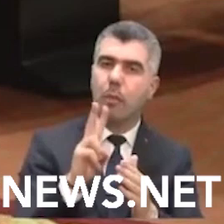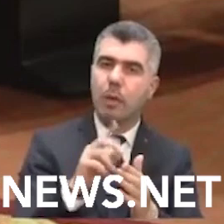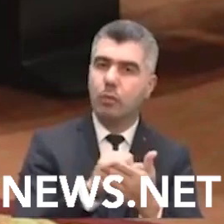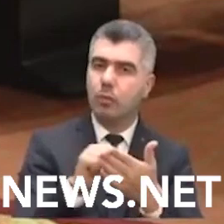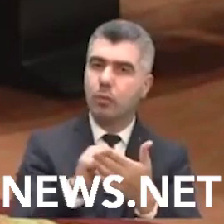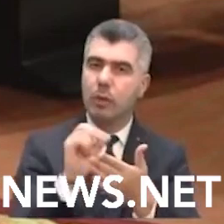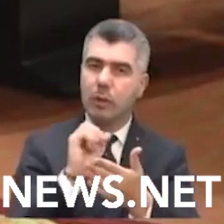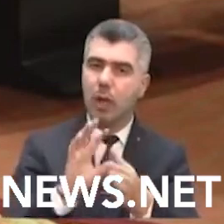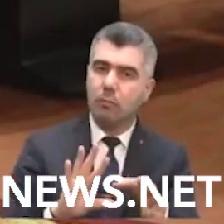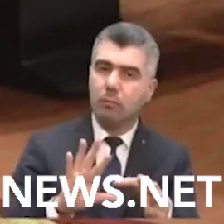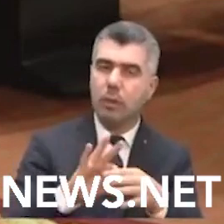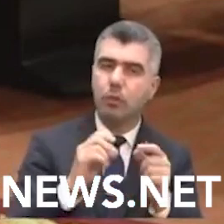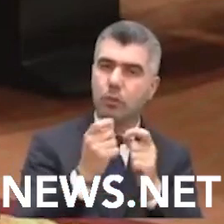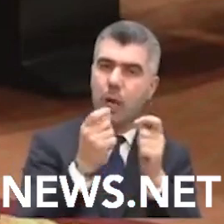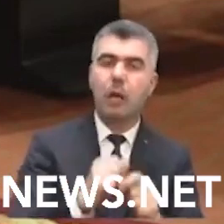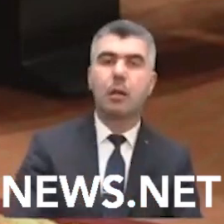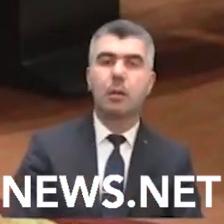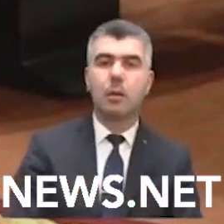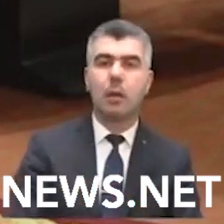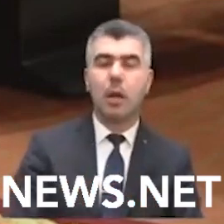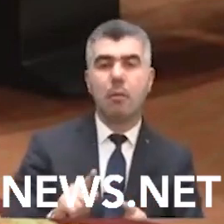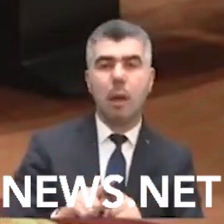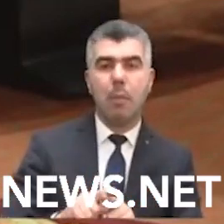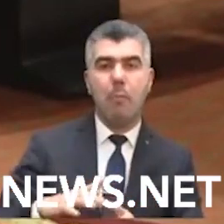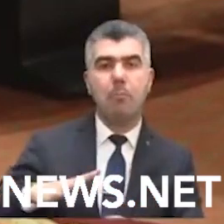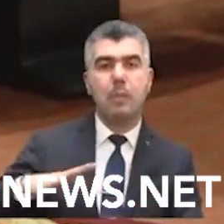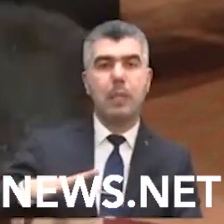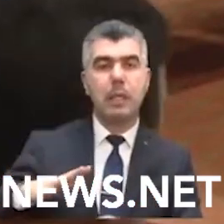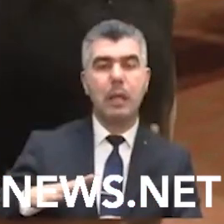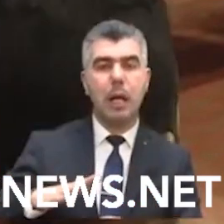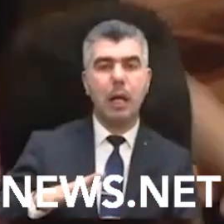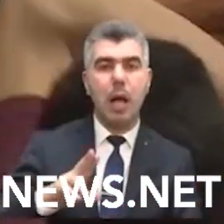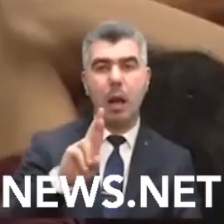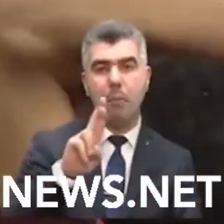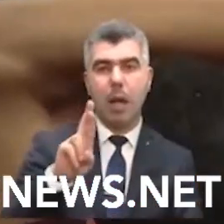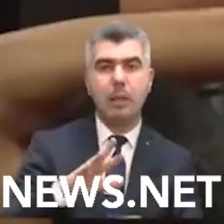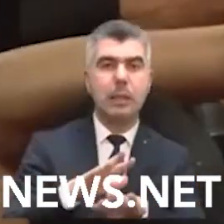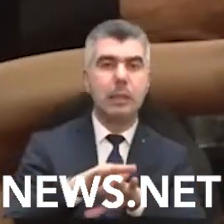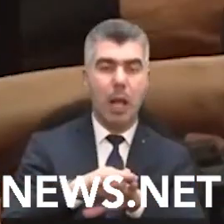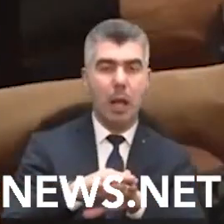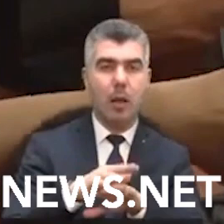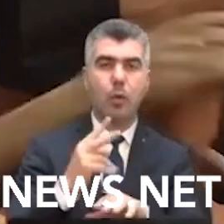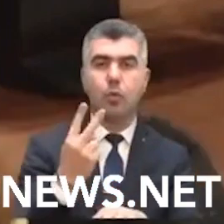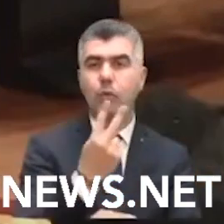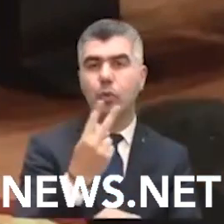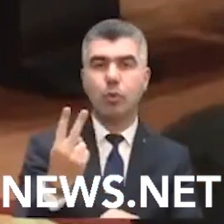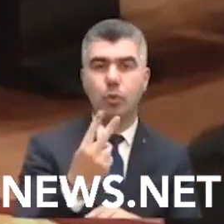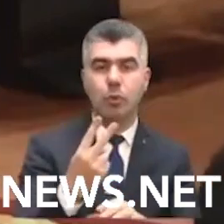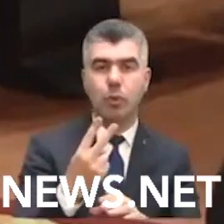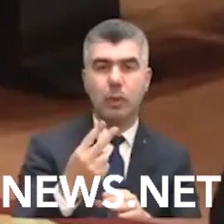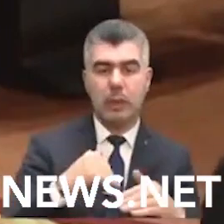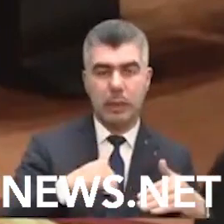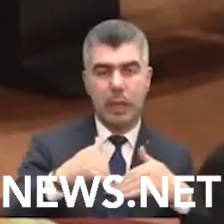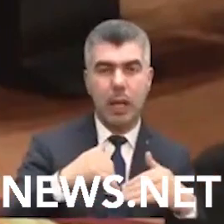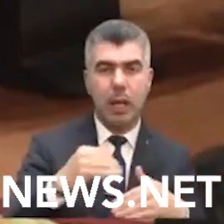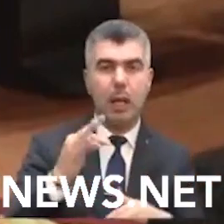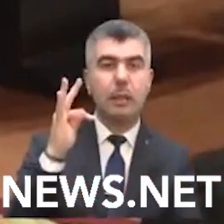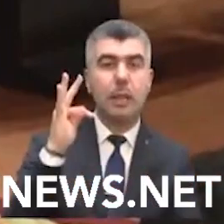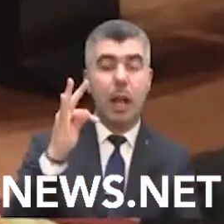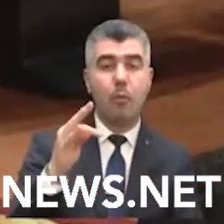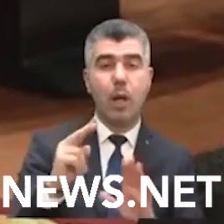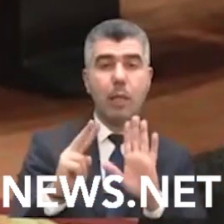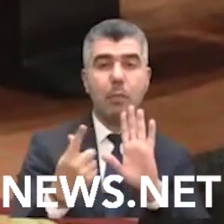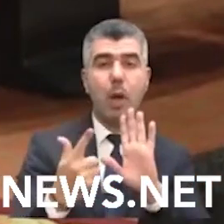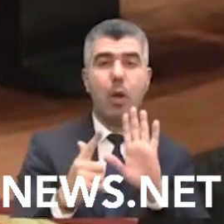داخل المدن. فعلى مستوى مدينتي الرباط وسلا تم إنجاز خطين للترامواي طولهما 27 كيلومتر